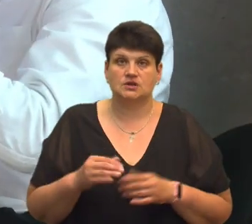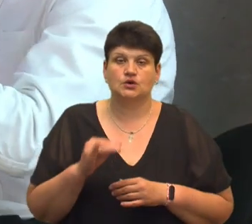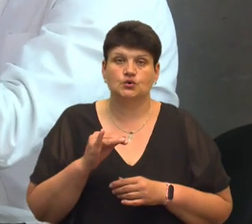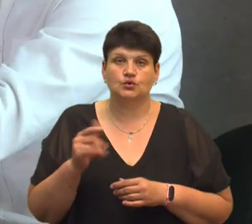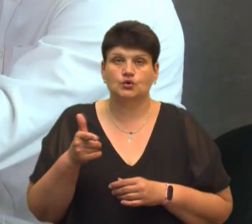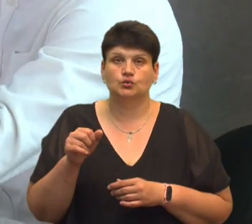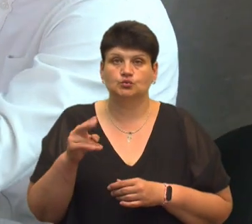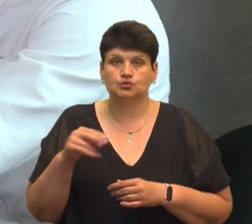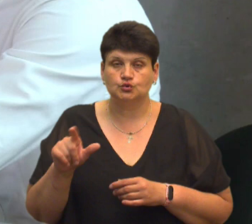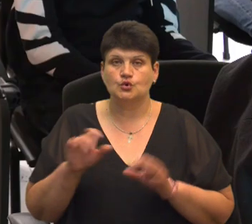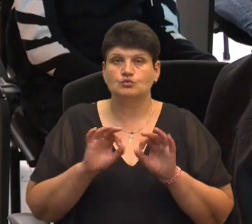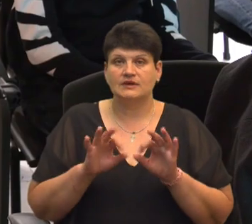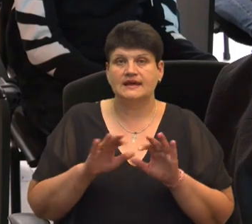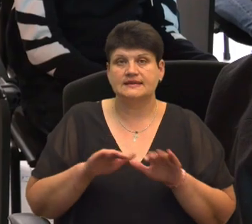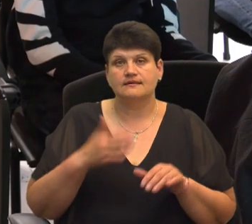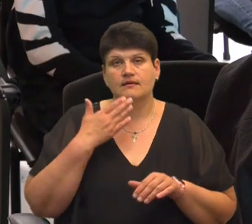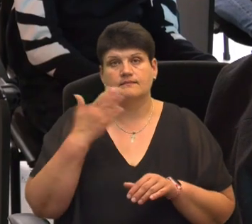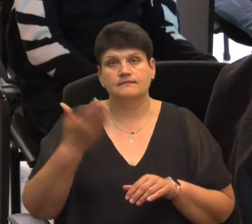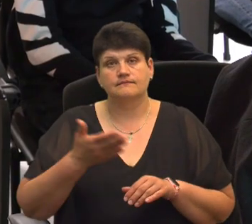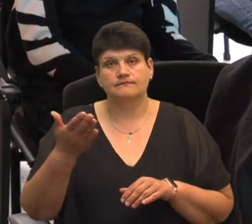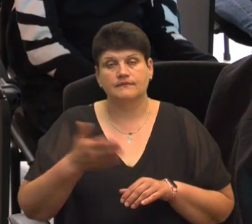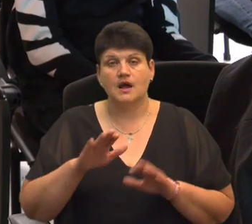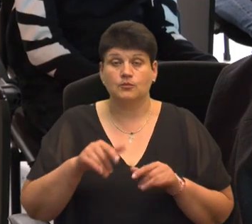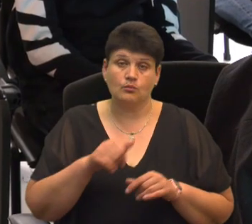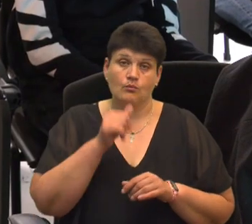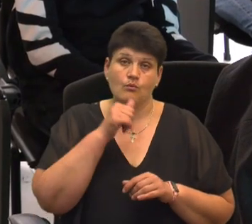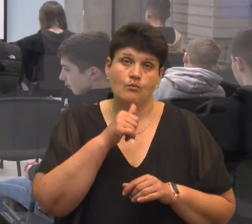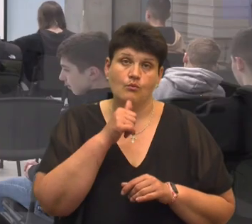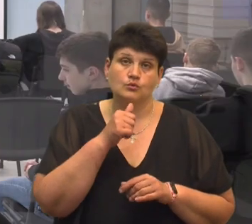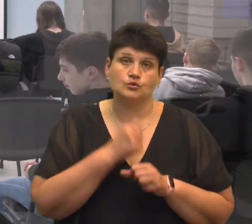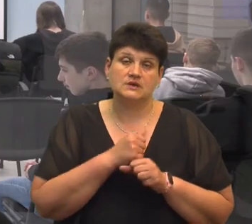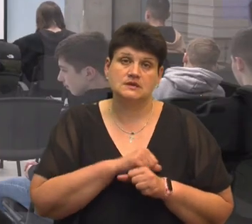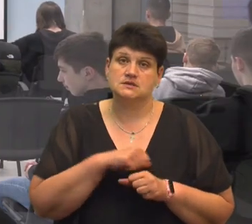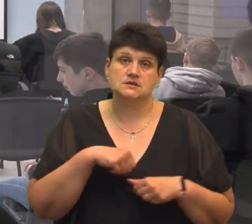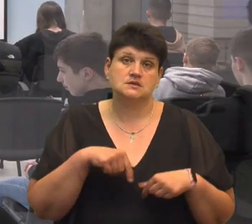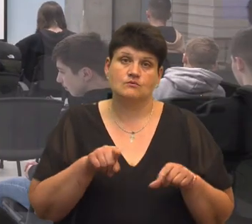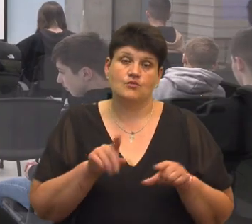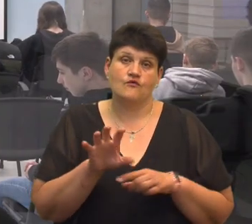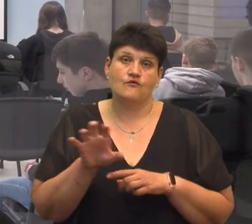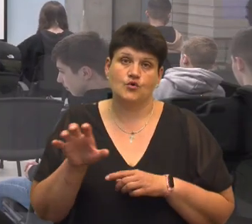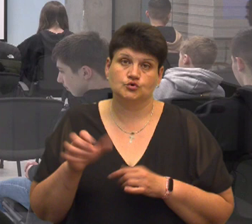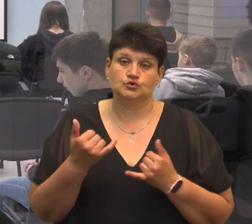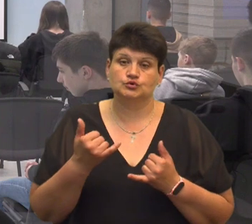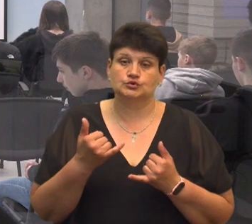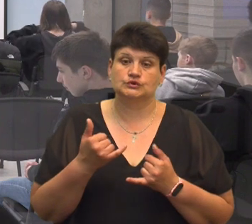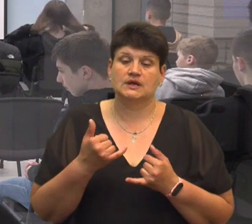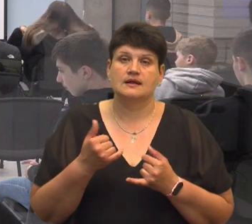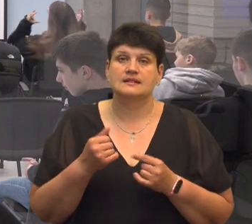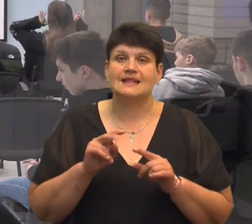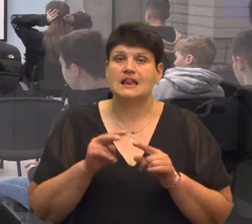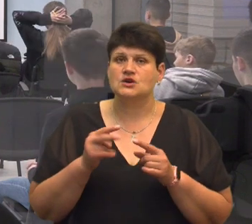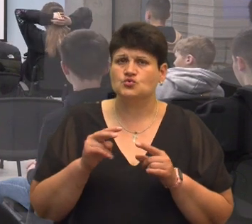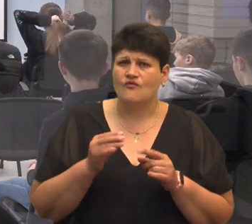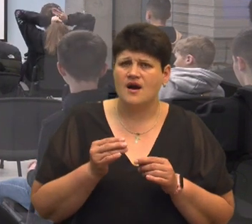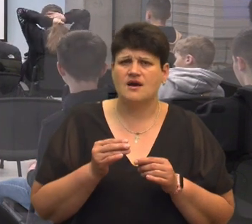розповідає дітям теорію. Згодом кожен може спробувати зробити фото. Сьогодні приділимо увагу конкретно налаштуванням.